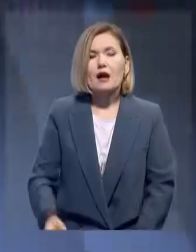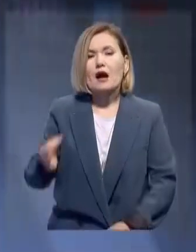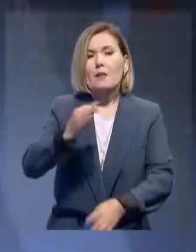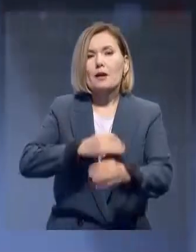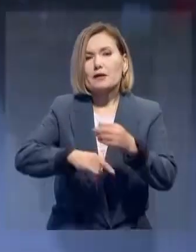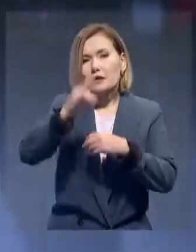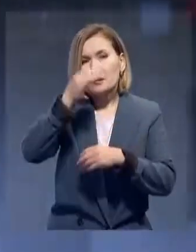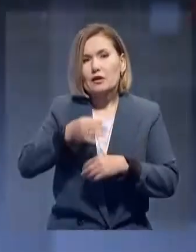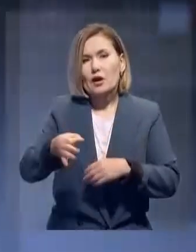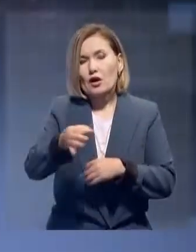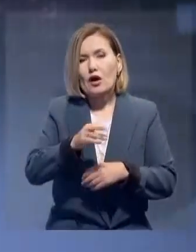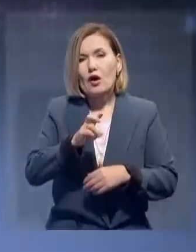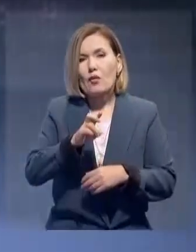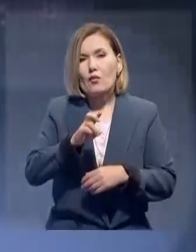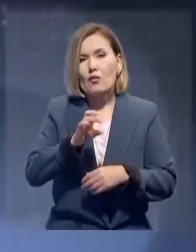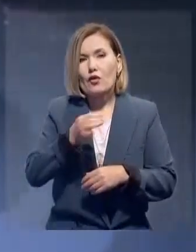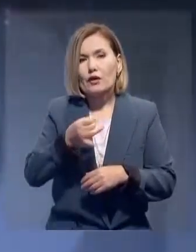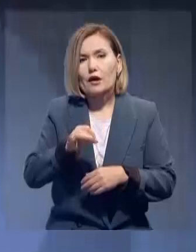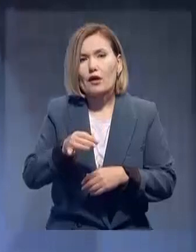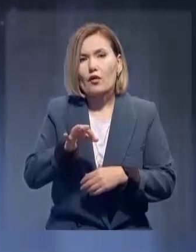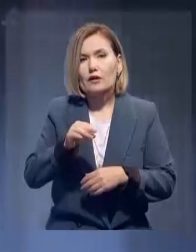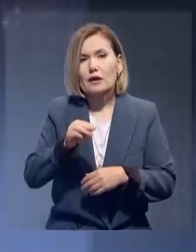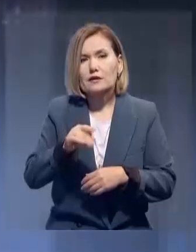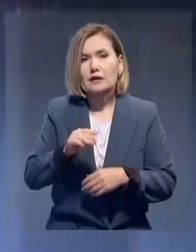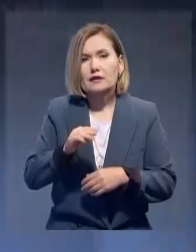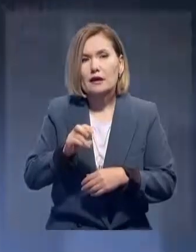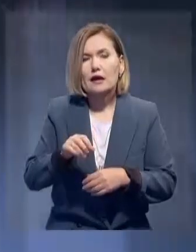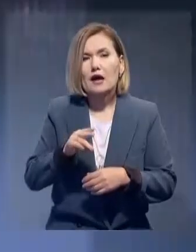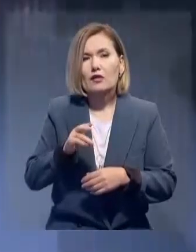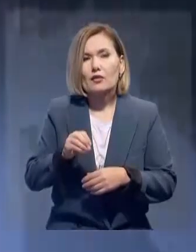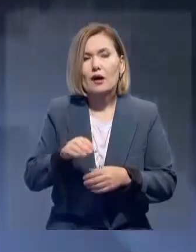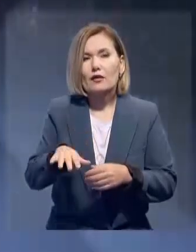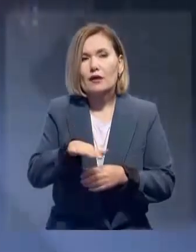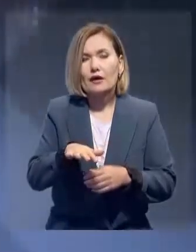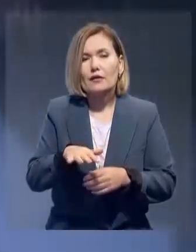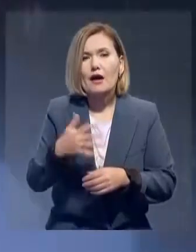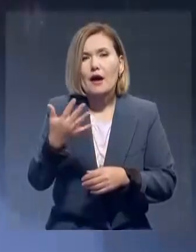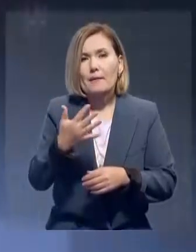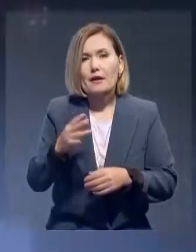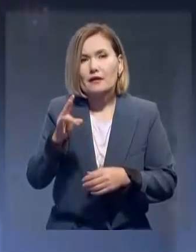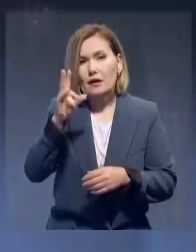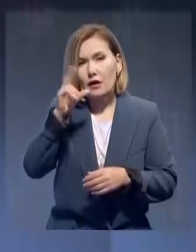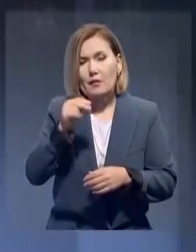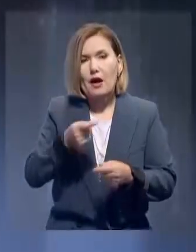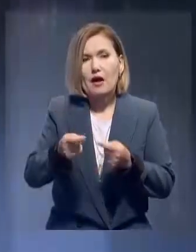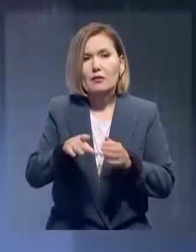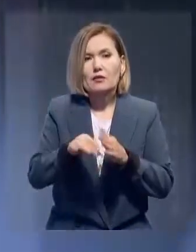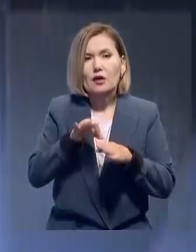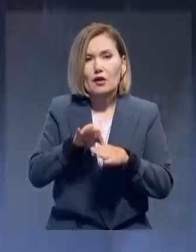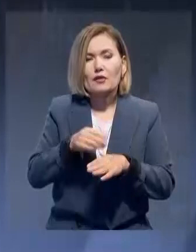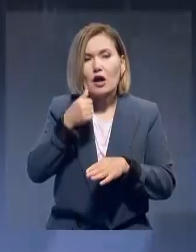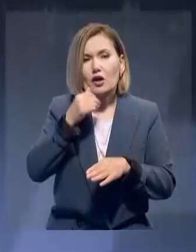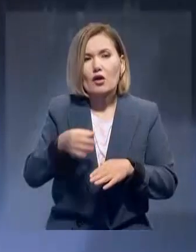Батыс Қазақстан облысының Бөкей ордасы, Тасқала және Қаратөбе аудандарында қарашаның 5-ші күні, 5-ші күні әкім сайлау өтеді. Кеше